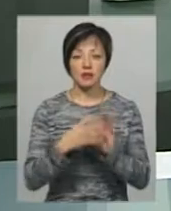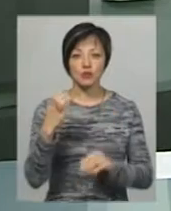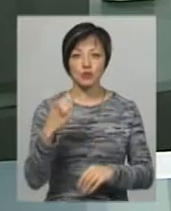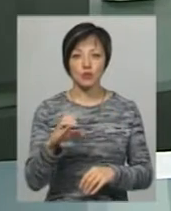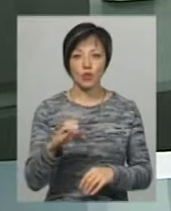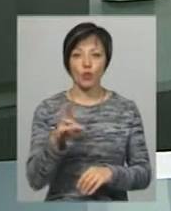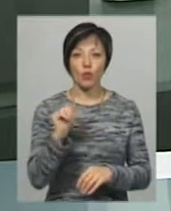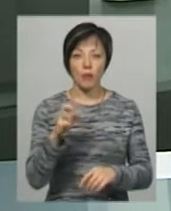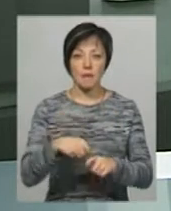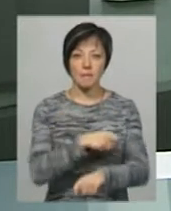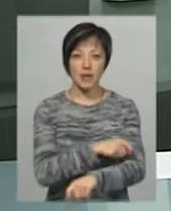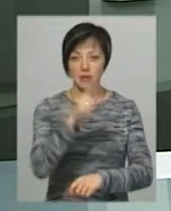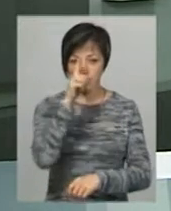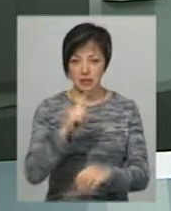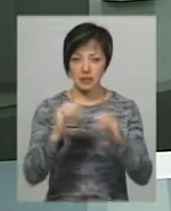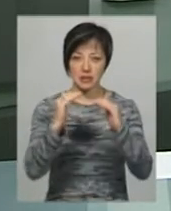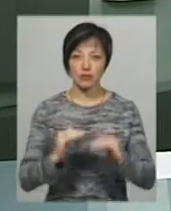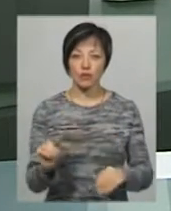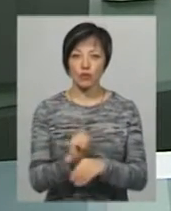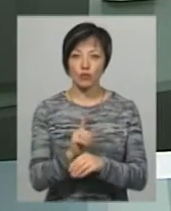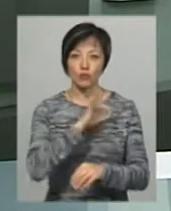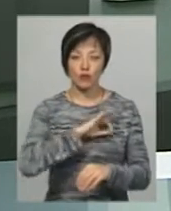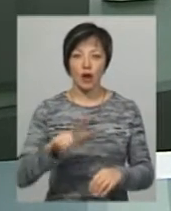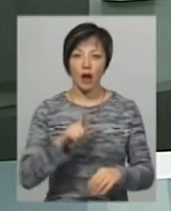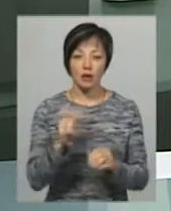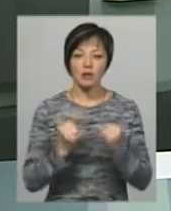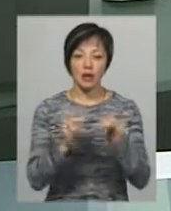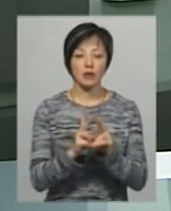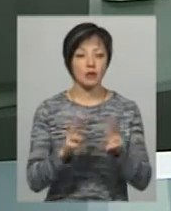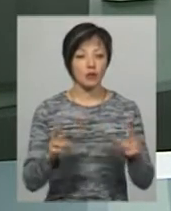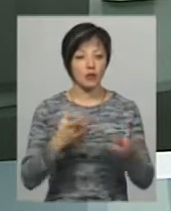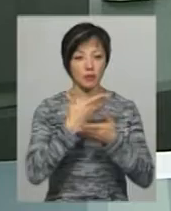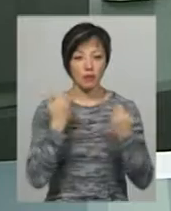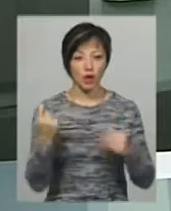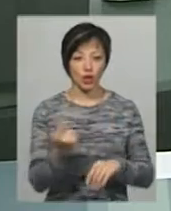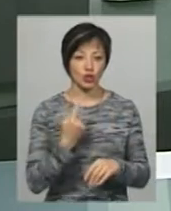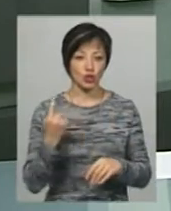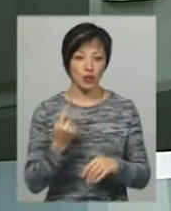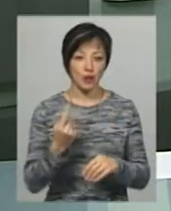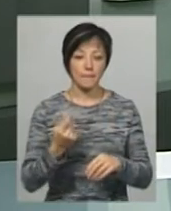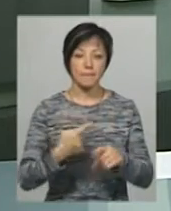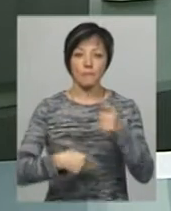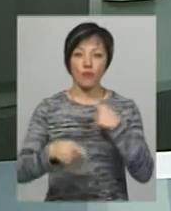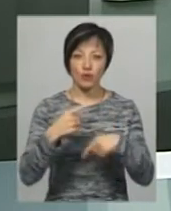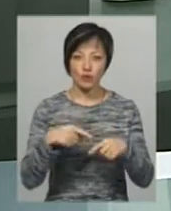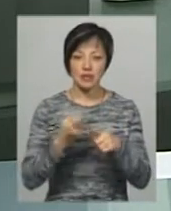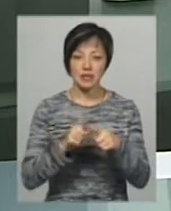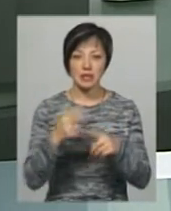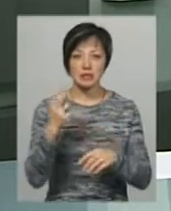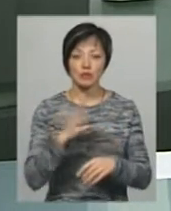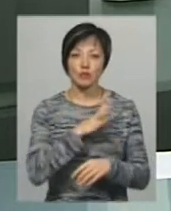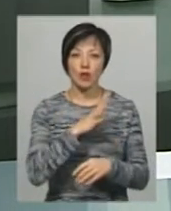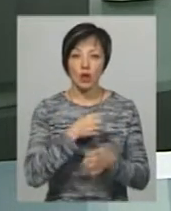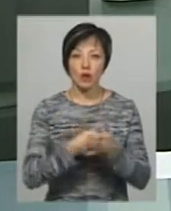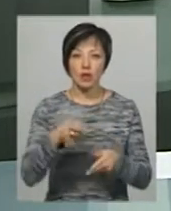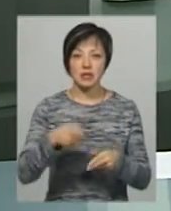3,29 кубометра на місяць знизив Кабмін норму споживання газу для тих, хто не має лічильника. Повернулися до тієї цифри, що була